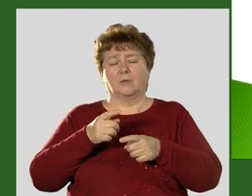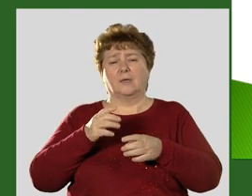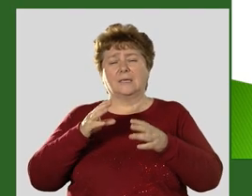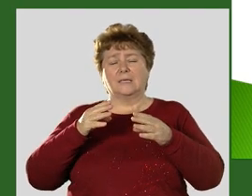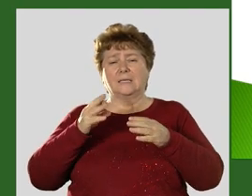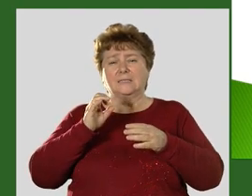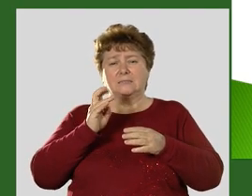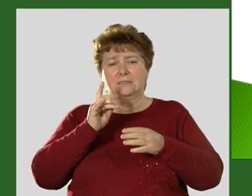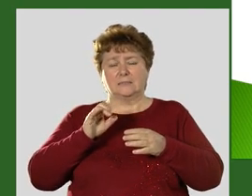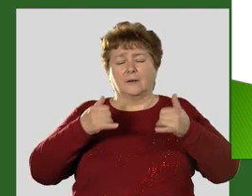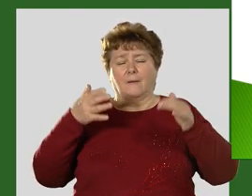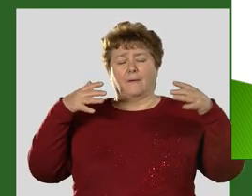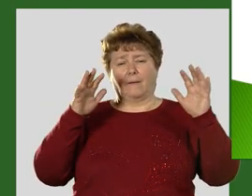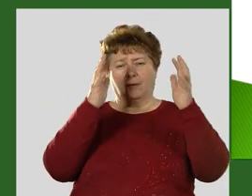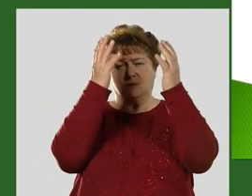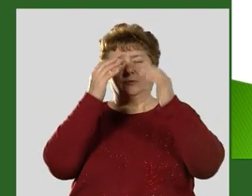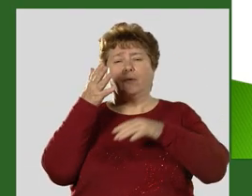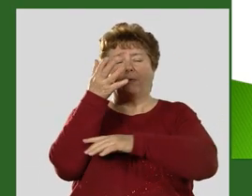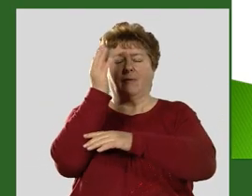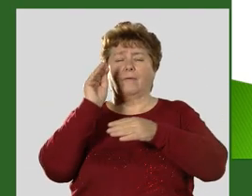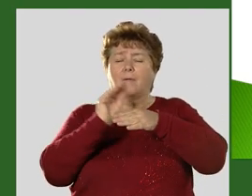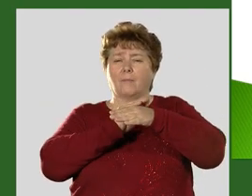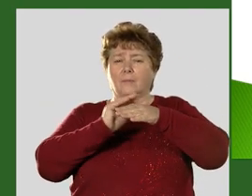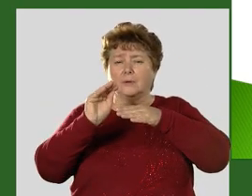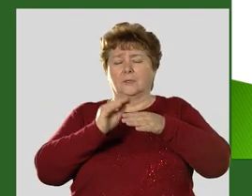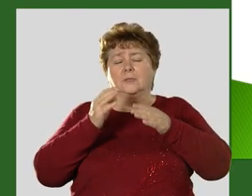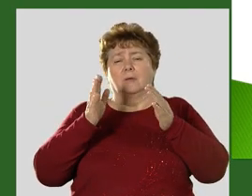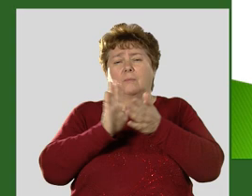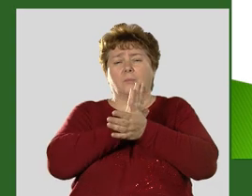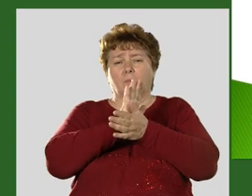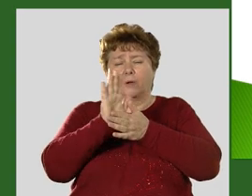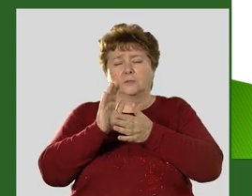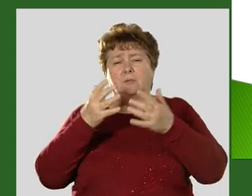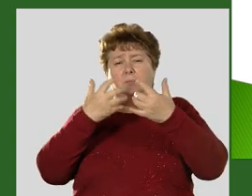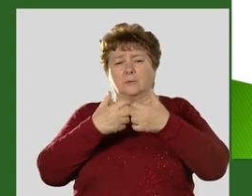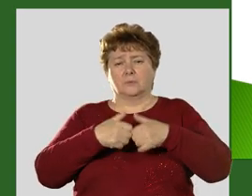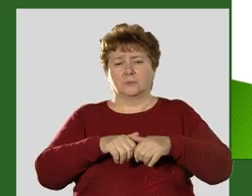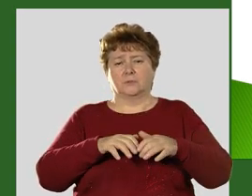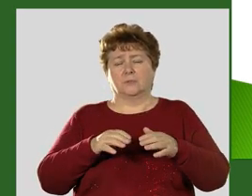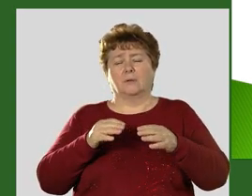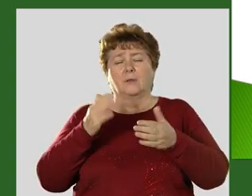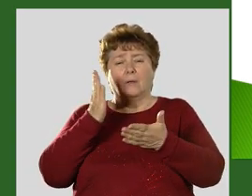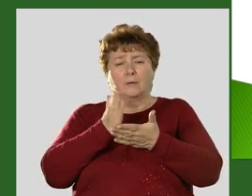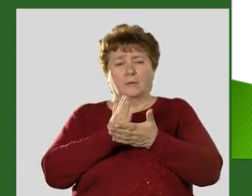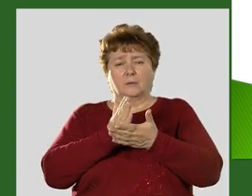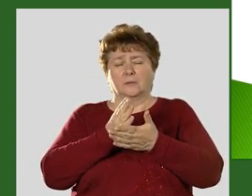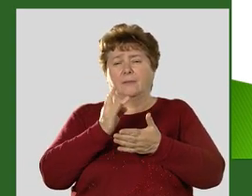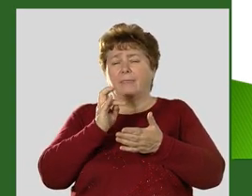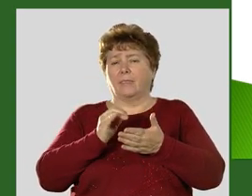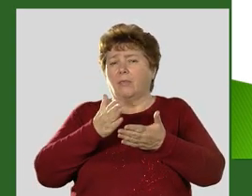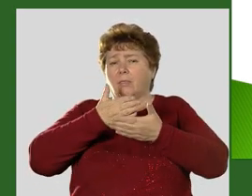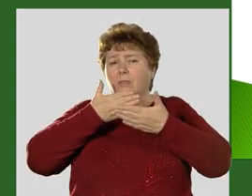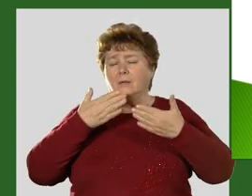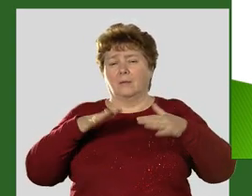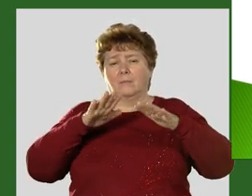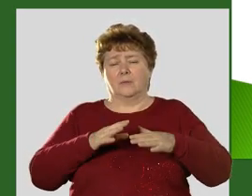синтеза. Развитие лесной, деревообрабатывающей и целлюлозно-бумажной промышленности обусловлены не